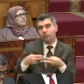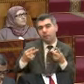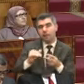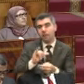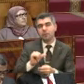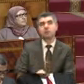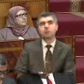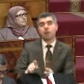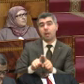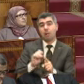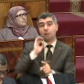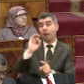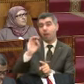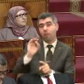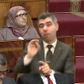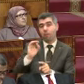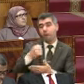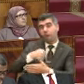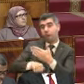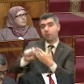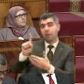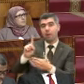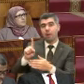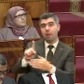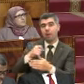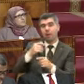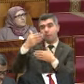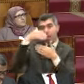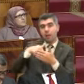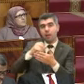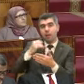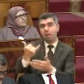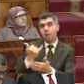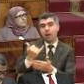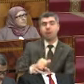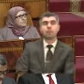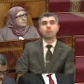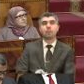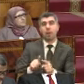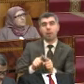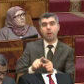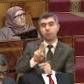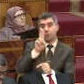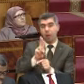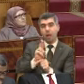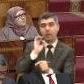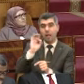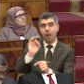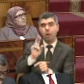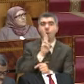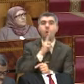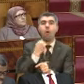مسألة كرامة وطن، لأن هذا الموضوع يهمنا جميعا، والسؤال ما موجهش لكم فقط السيدة الوزيرة بل موجه لجميع أعضاء